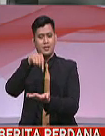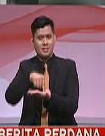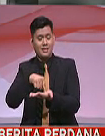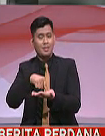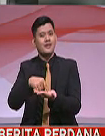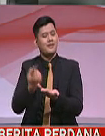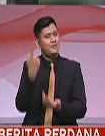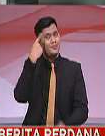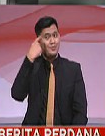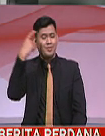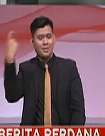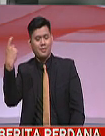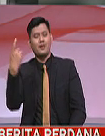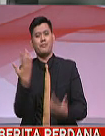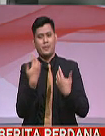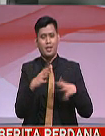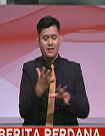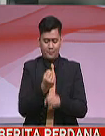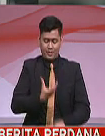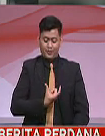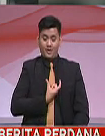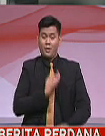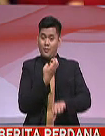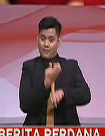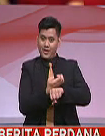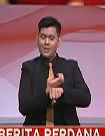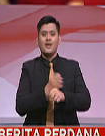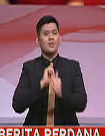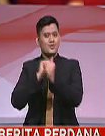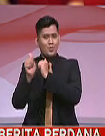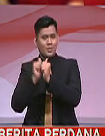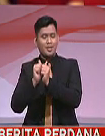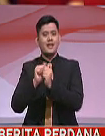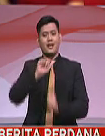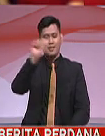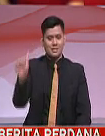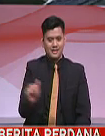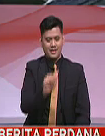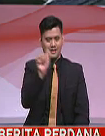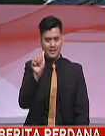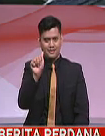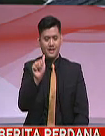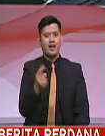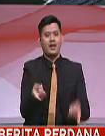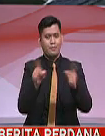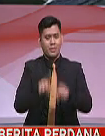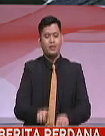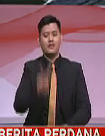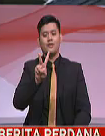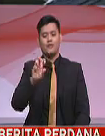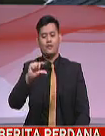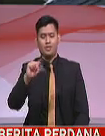bersama skuad kebangsaan adalah meraih emas dalam acara Trio disukai Aceh dan jika johanan dunia Las Vegas Saya menang kejohanan